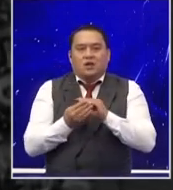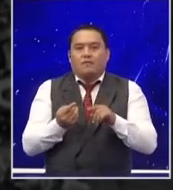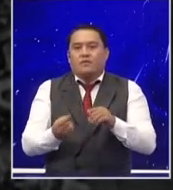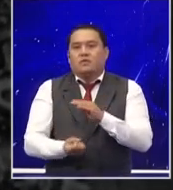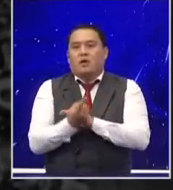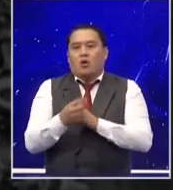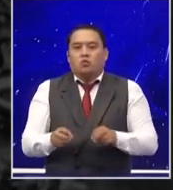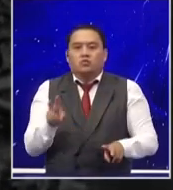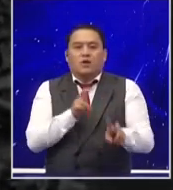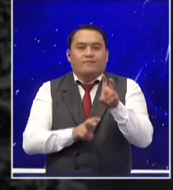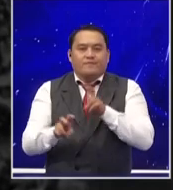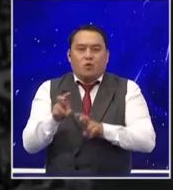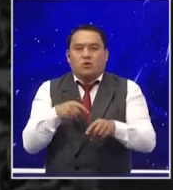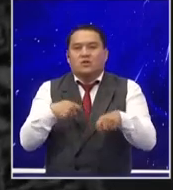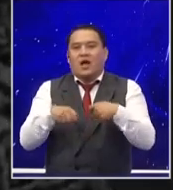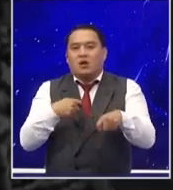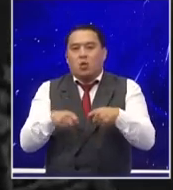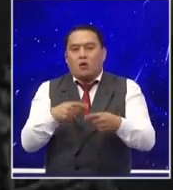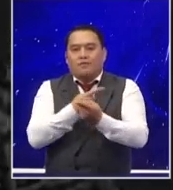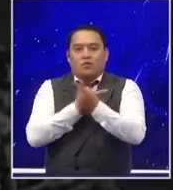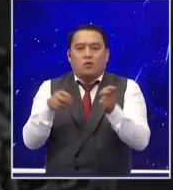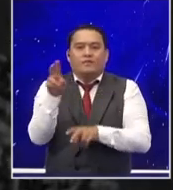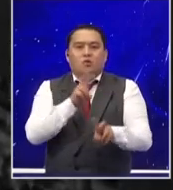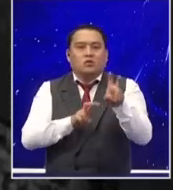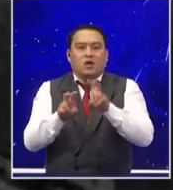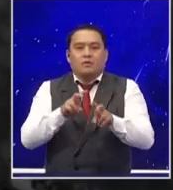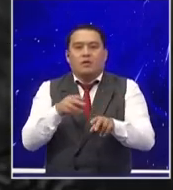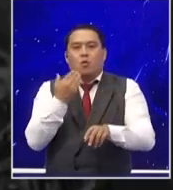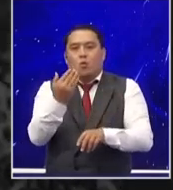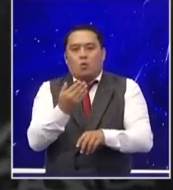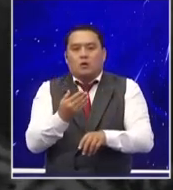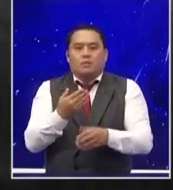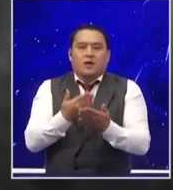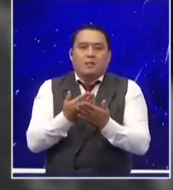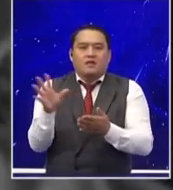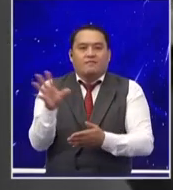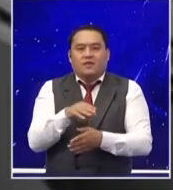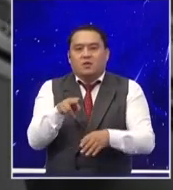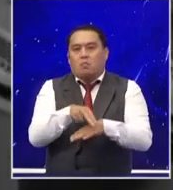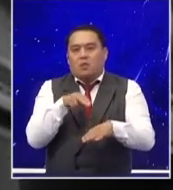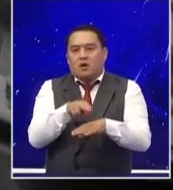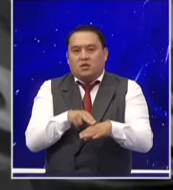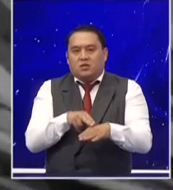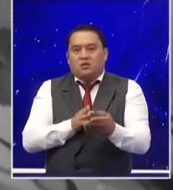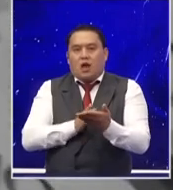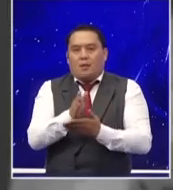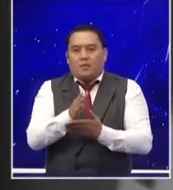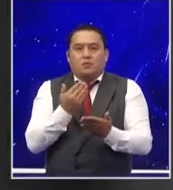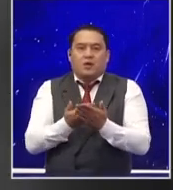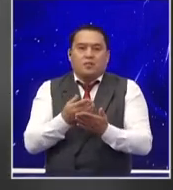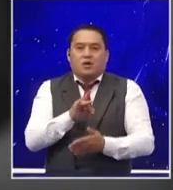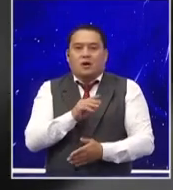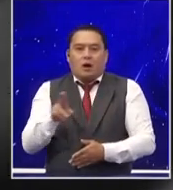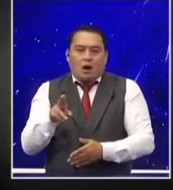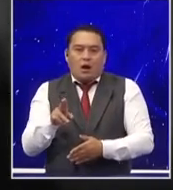возбуждено уголовное дело наркоторговца объявили в розыск на поиски наркодилер ориентировали в весь состав полиции направили ориентировки по